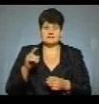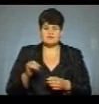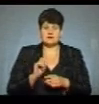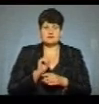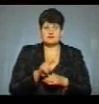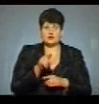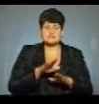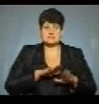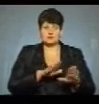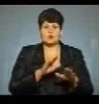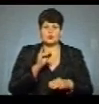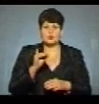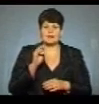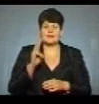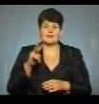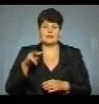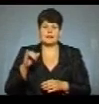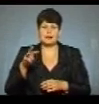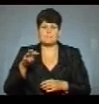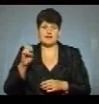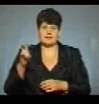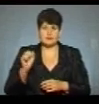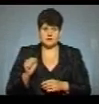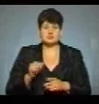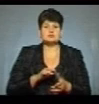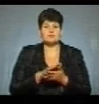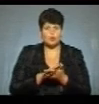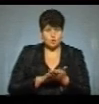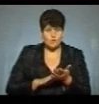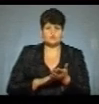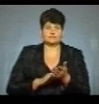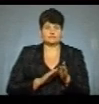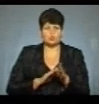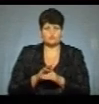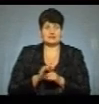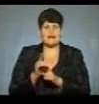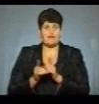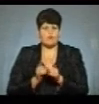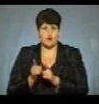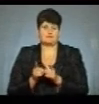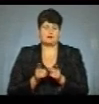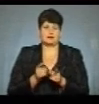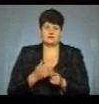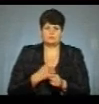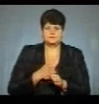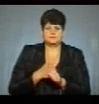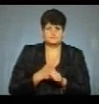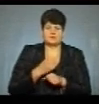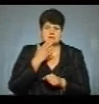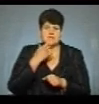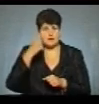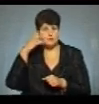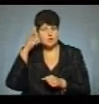призначили його заступника Ігоря Клименка. Чи продовжується реалізовуватися ті реформи, які були започатковані Національної поліції України, і чи,